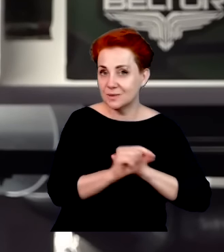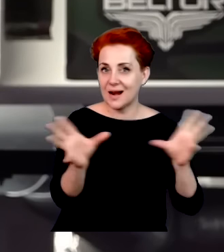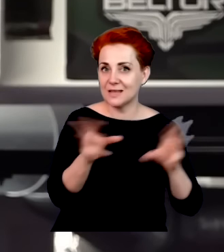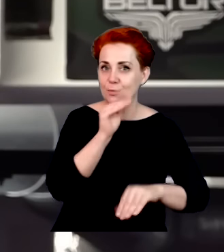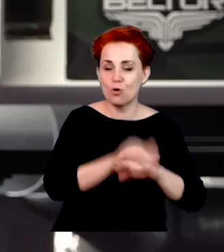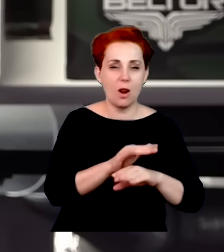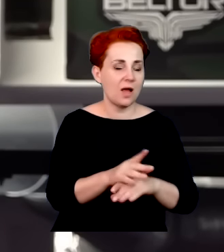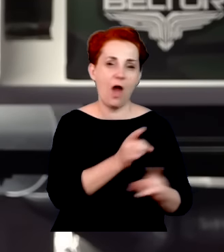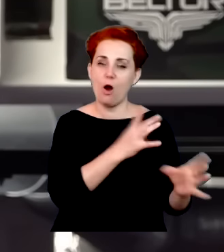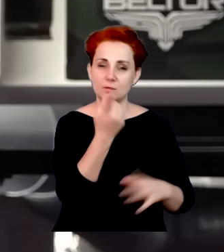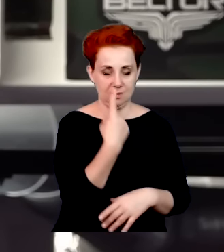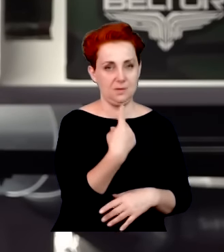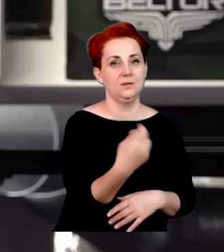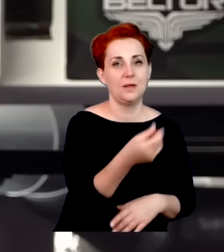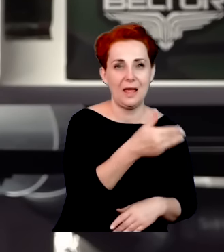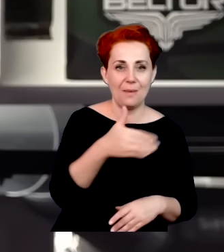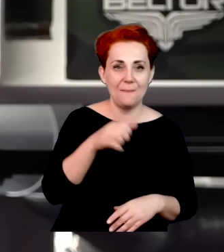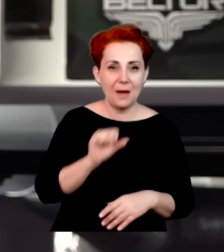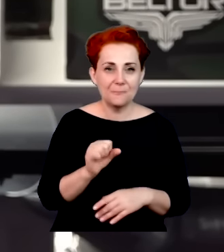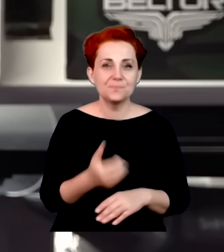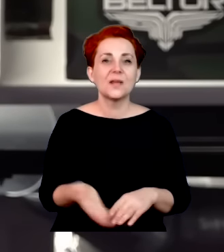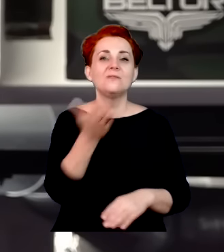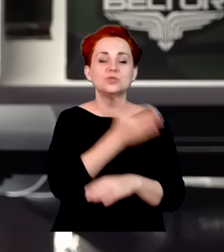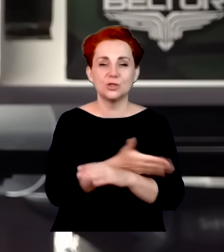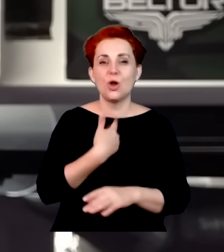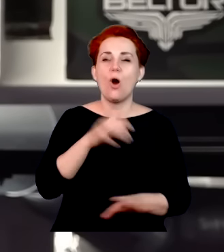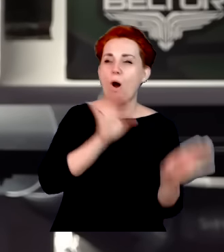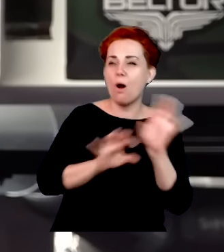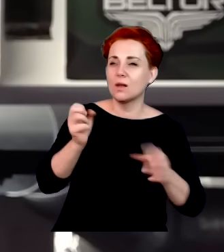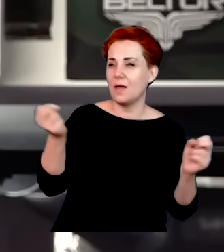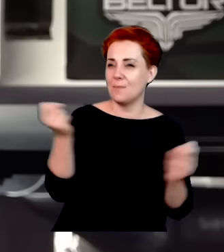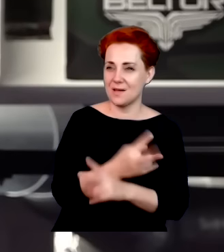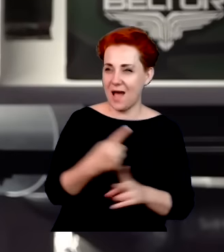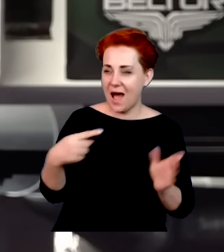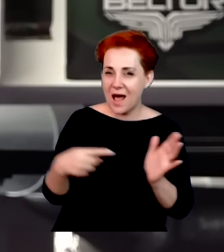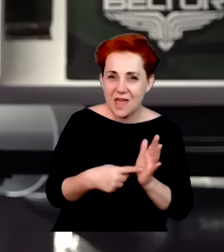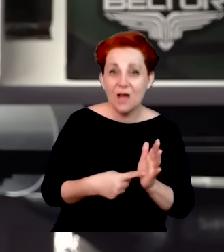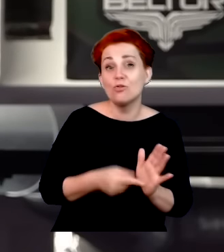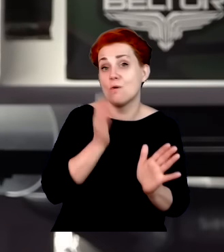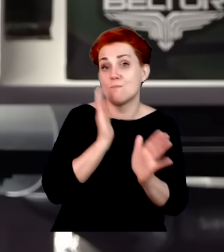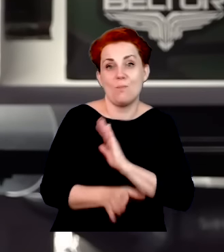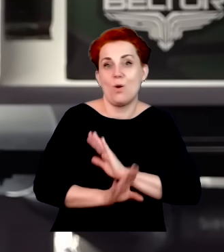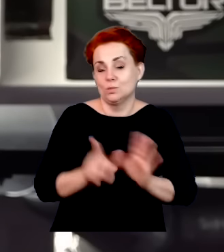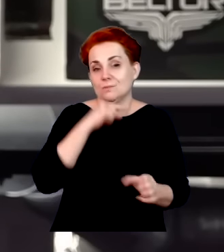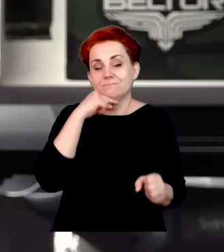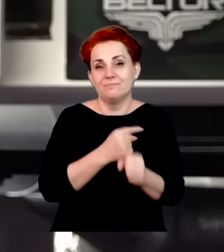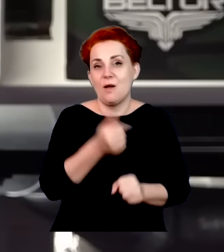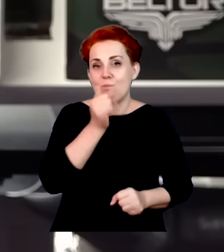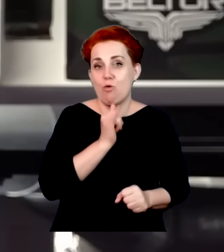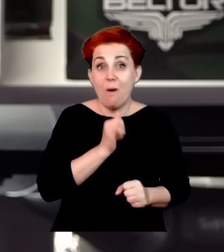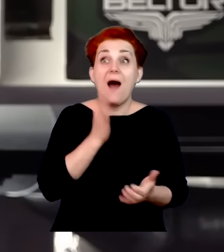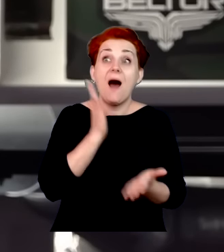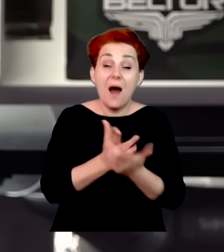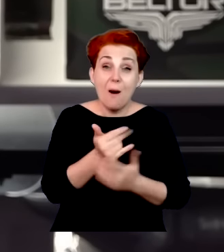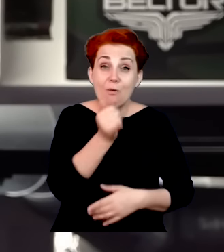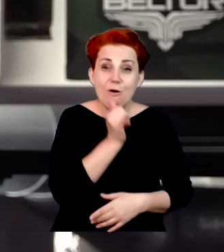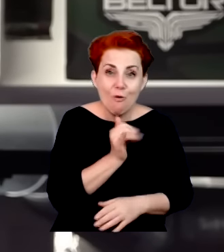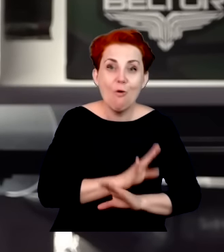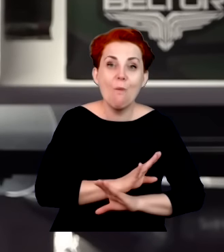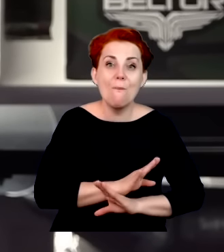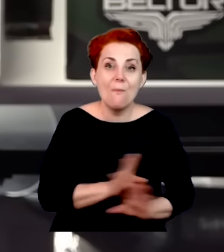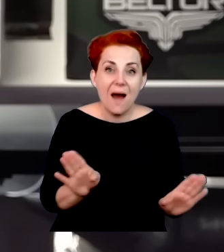wciągnąłem w ten sport. Wcześniej oglądałem też galę. No i tak po prostu postanowiłem spróbować, a jak spróbowałem, to